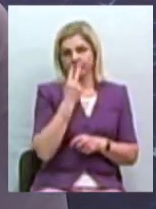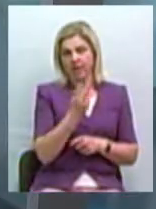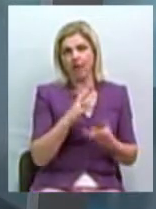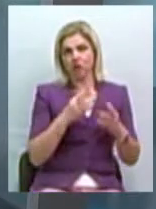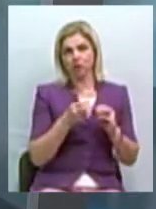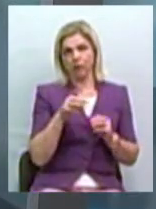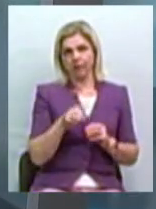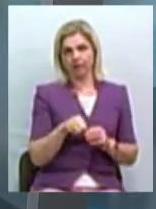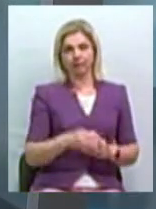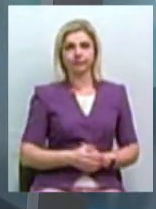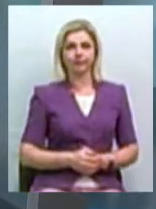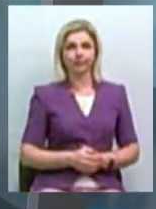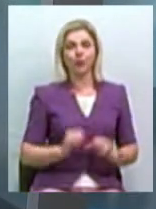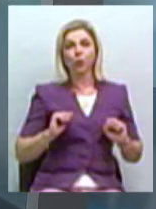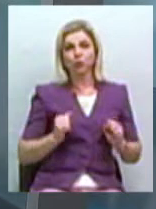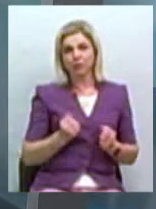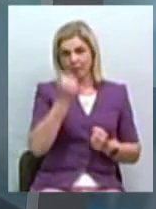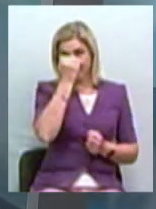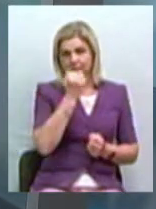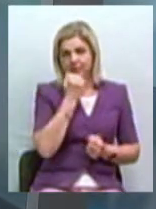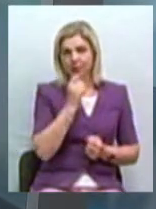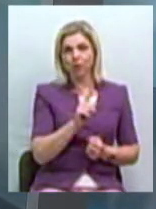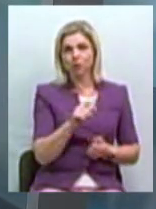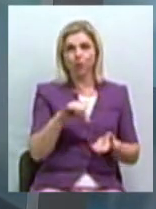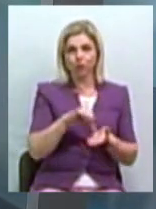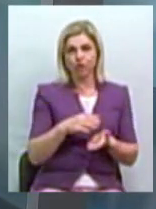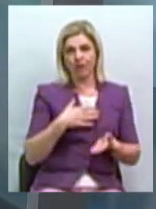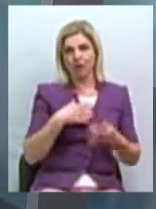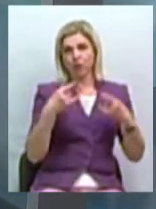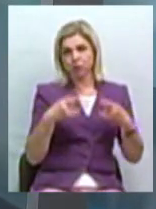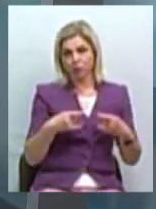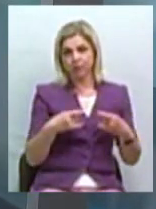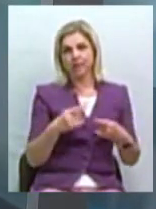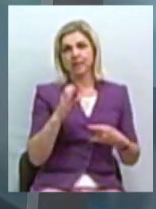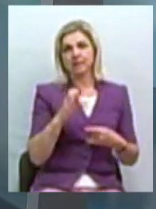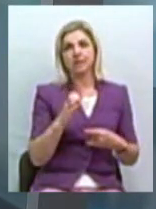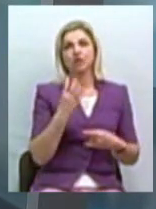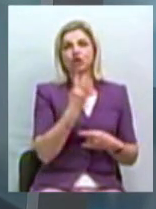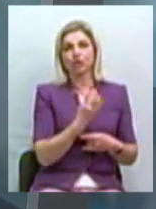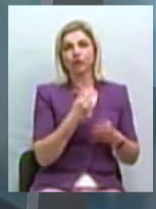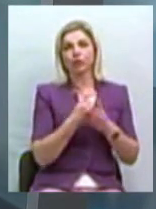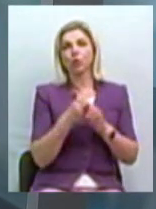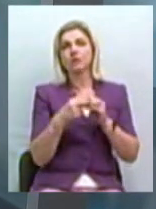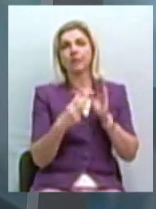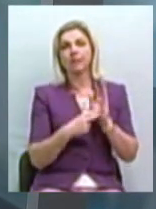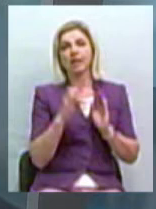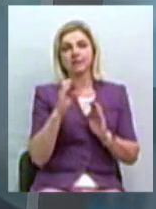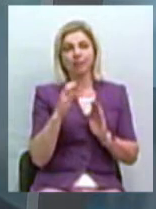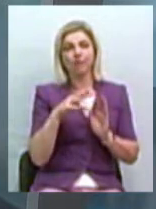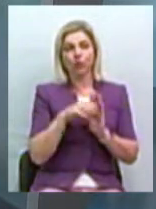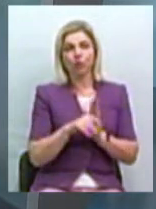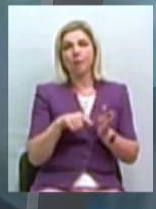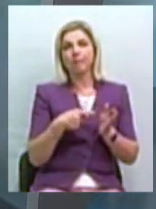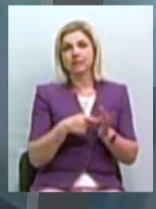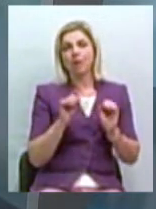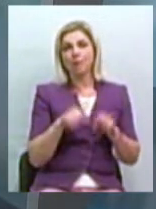результат. Друзі, спасибі, що ви були сьогодні у нас в студії. Отже, з 4 по 17 вересня включно містяни